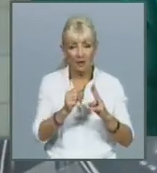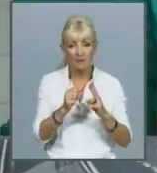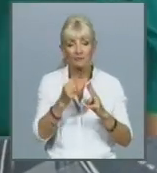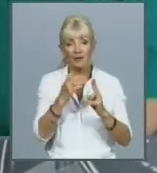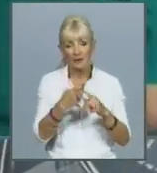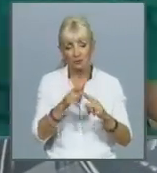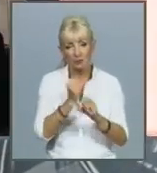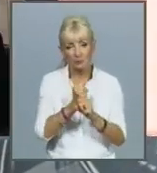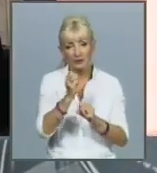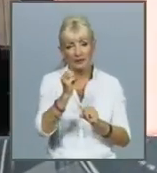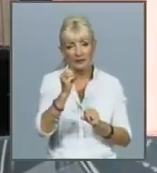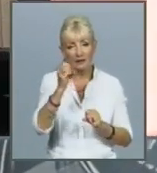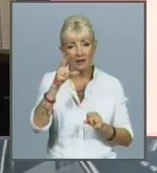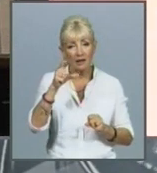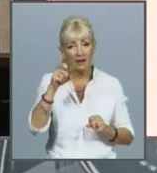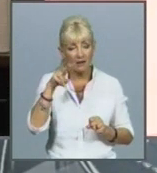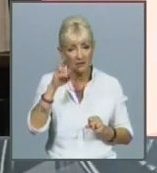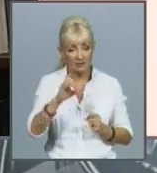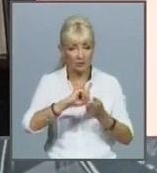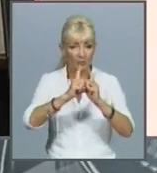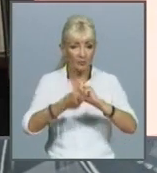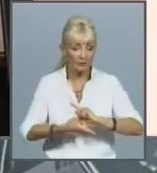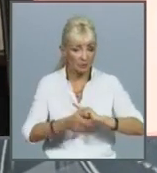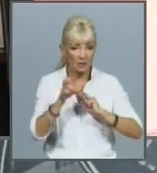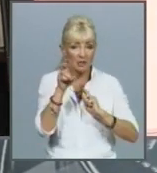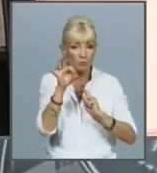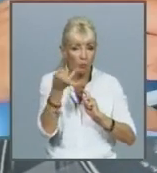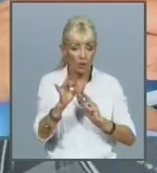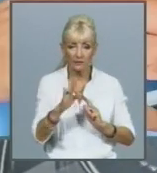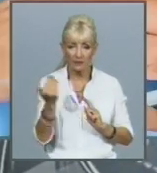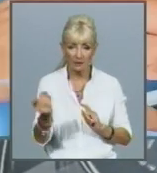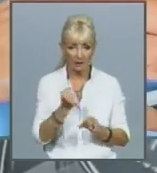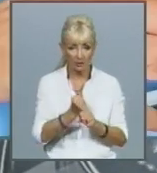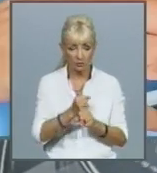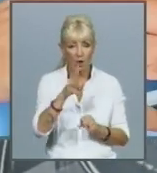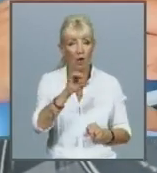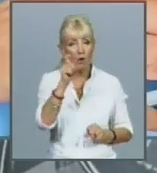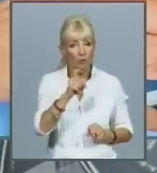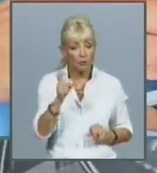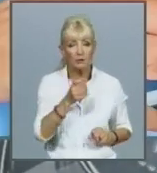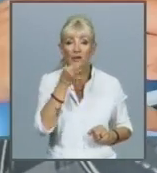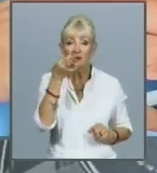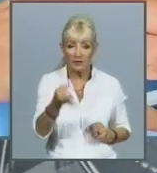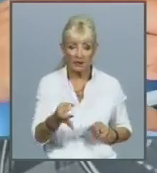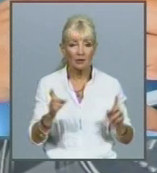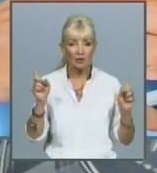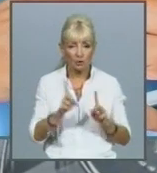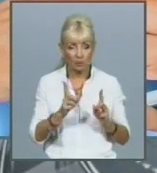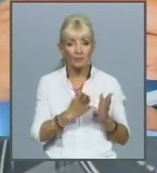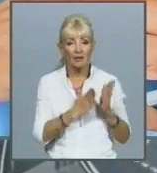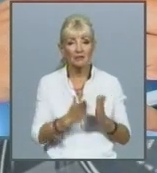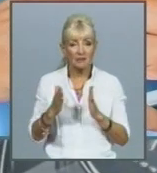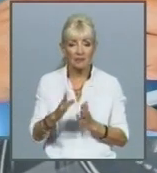роботу системи eHealth, що інколи призводить до збоїв у їхній роботі. У МОЗ, в свою чергу, пояснили, що система